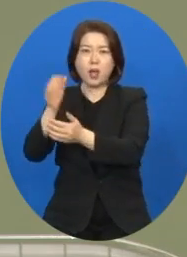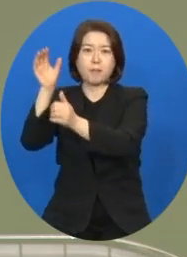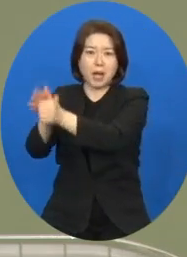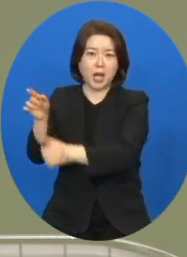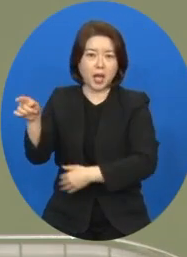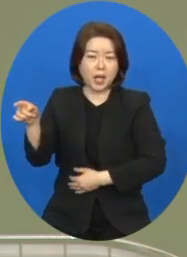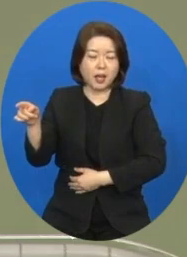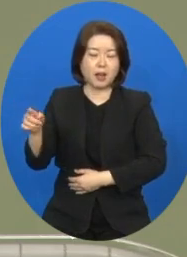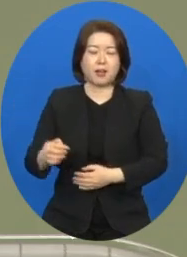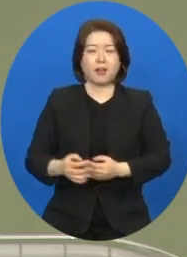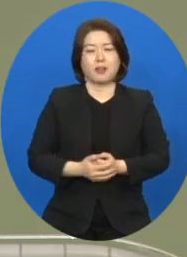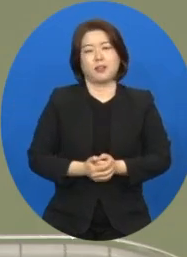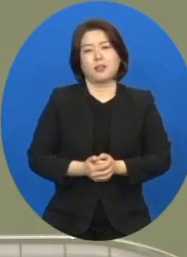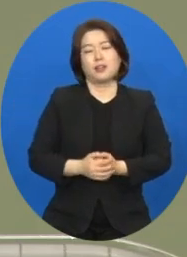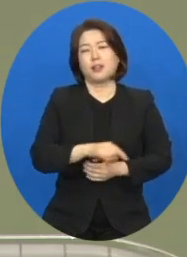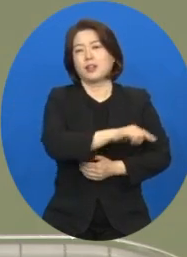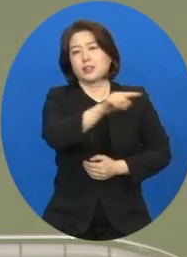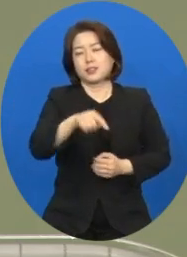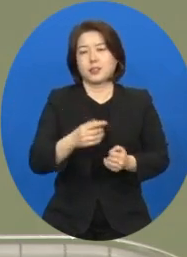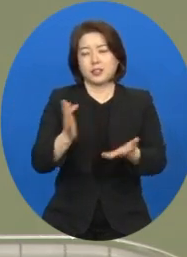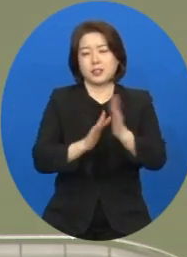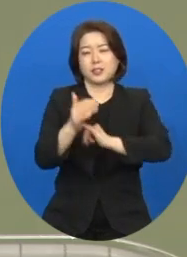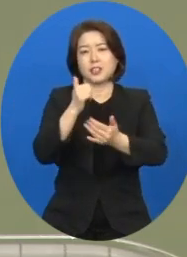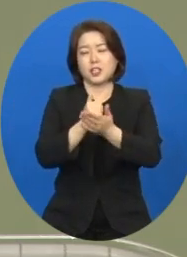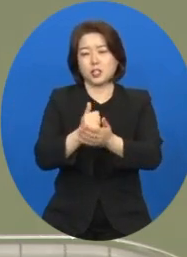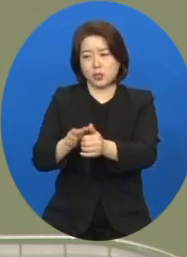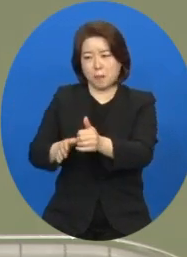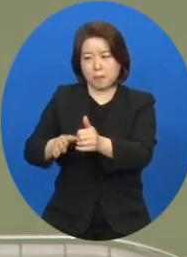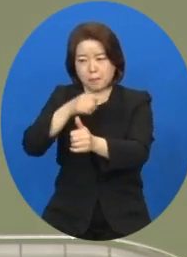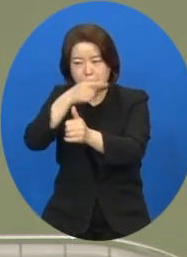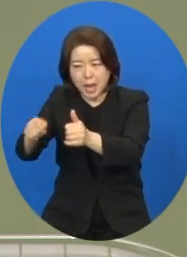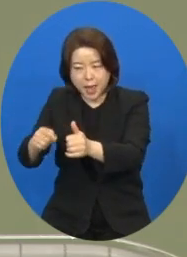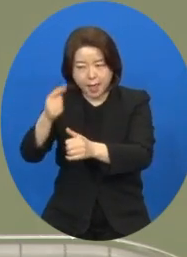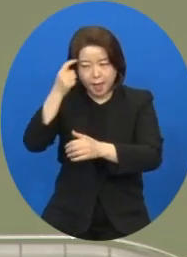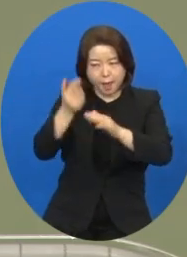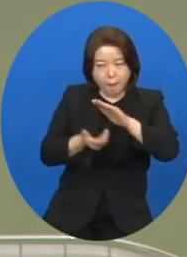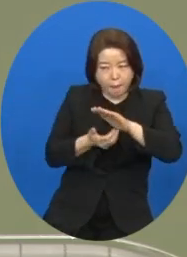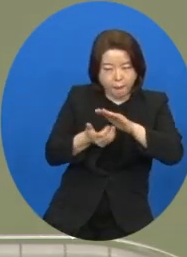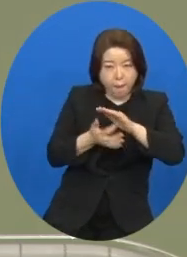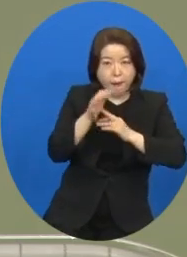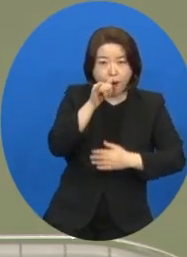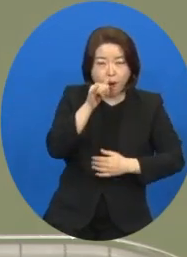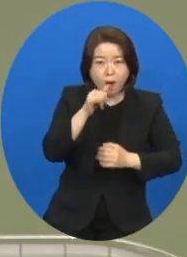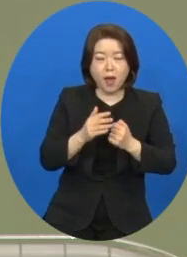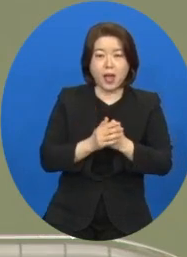이미 예수님을 죽이려고 모의를 했고 그